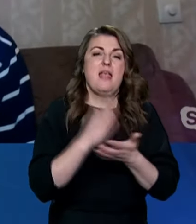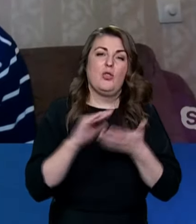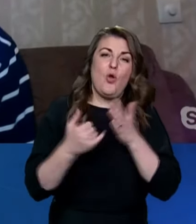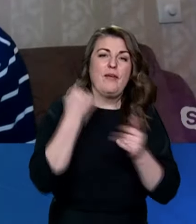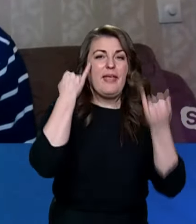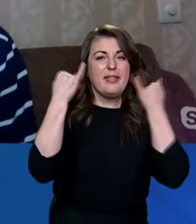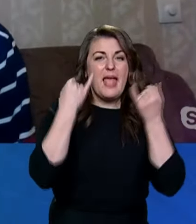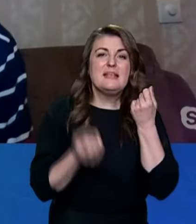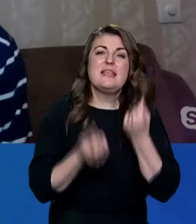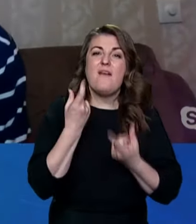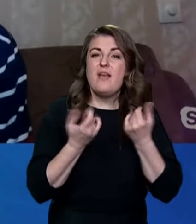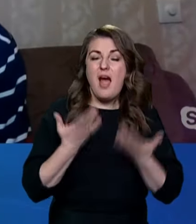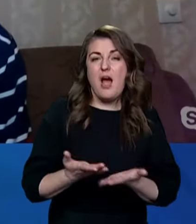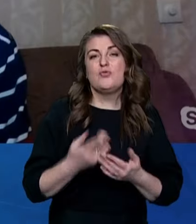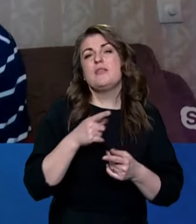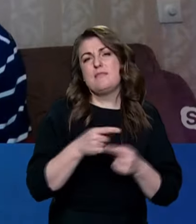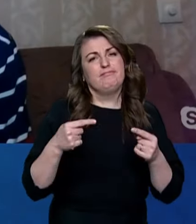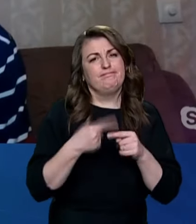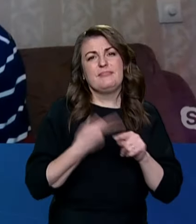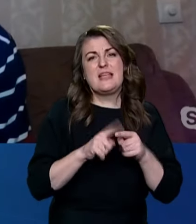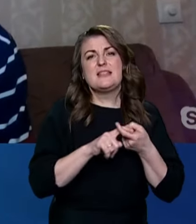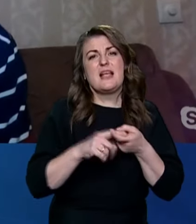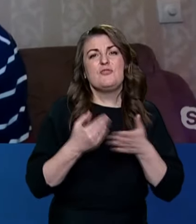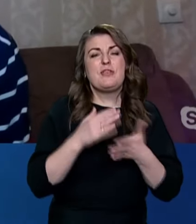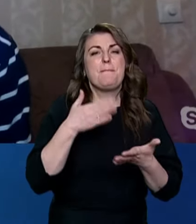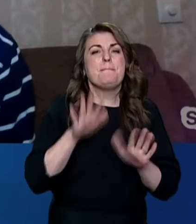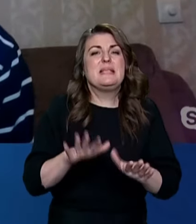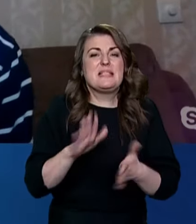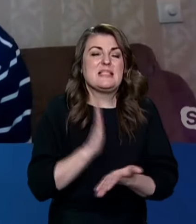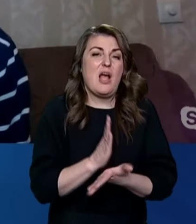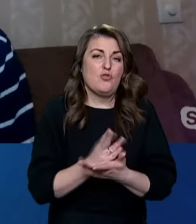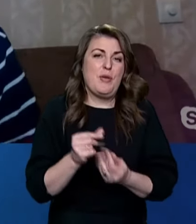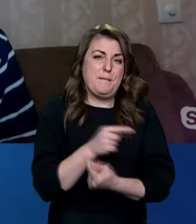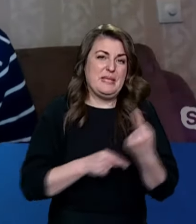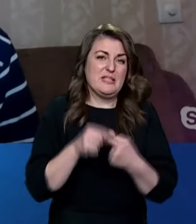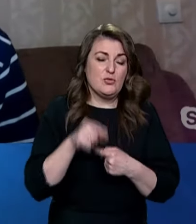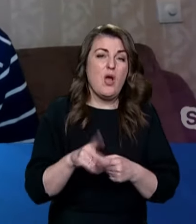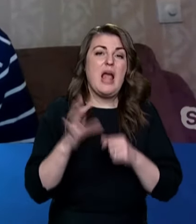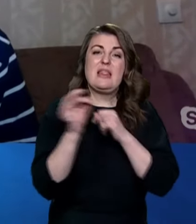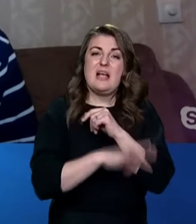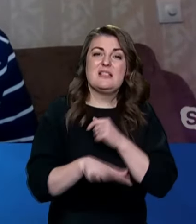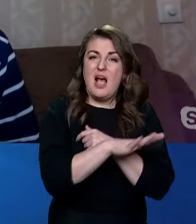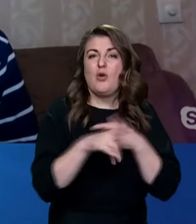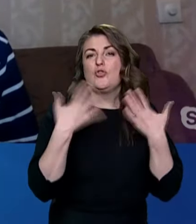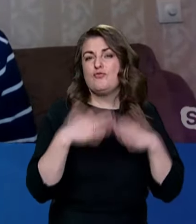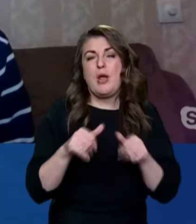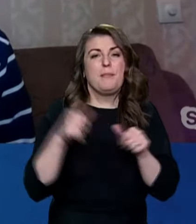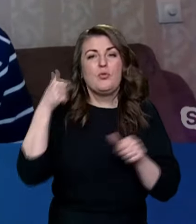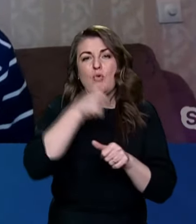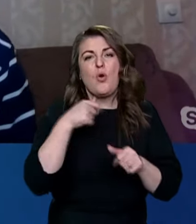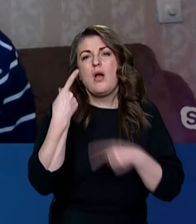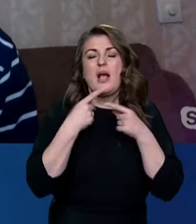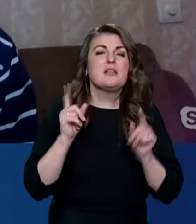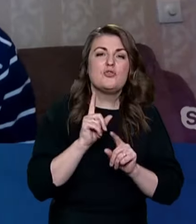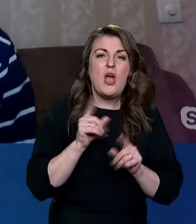ідеї з'являються. Там, безумовно, це залежить від місця знаходження бізнесу, адже на Заході вже минулого року